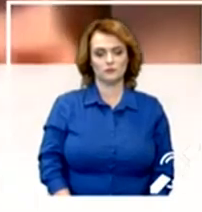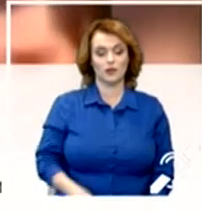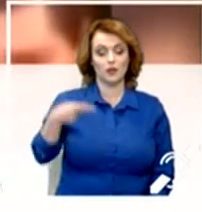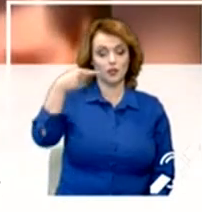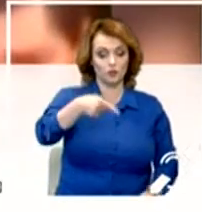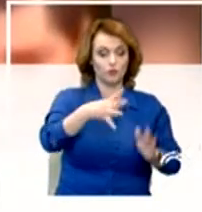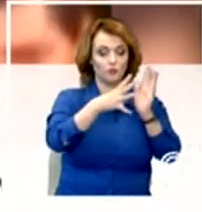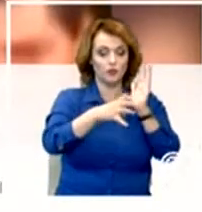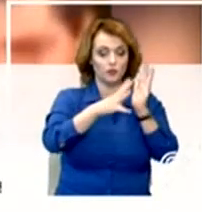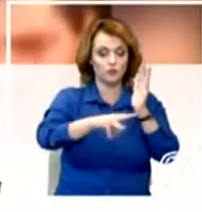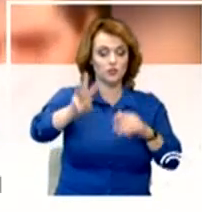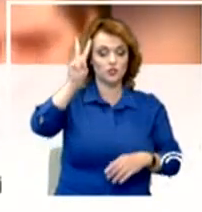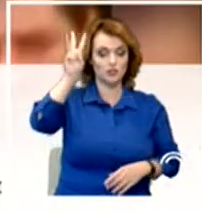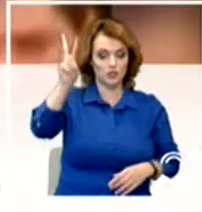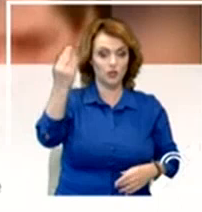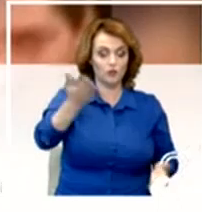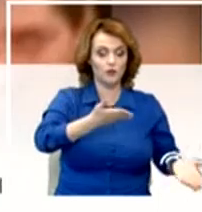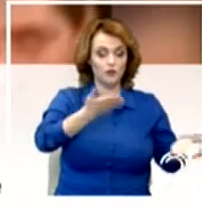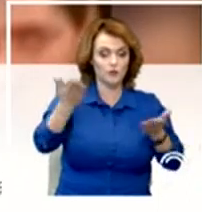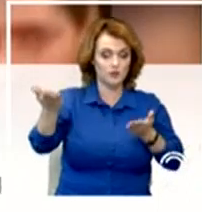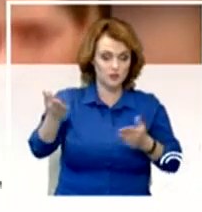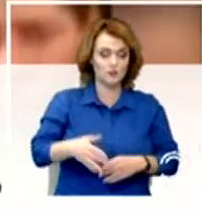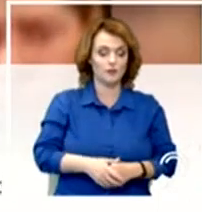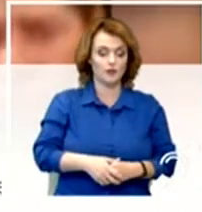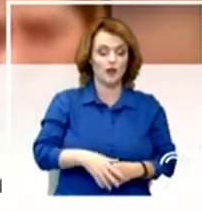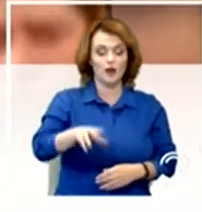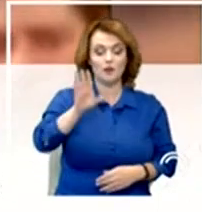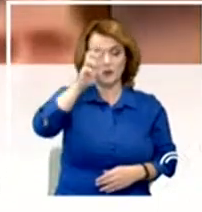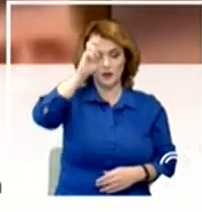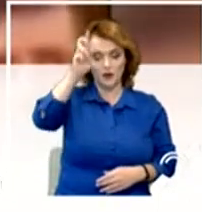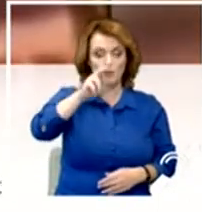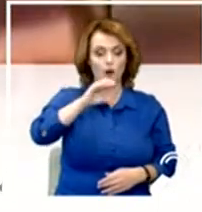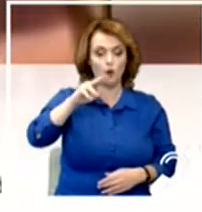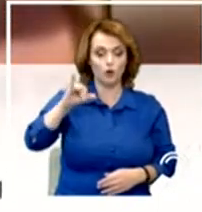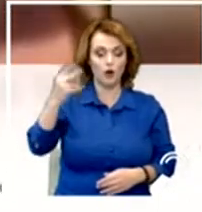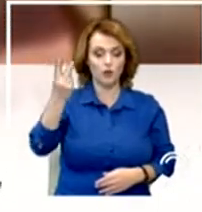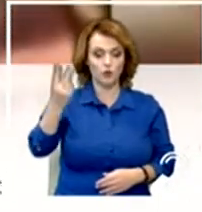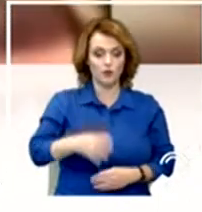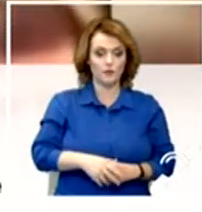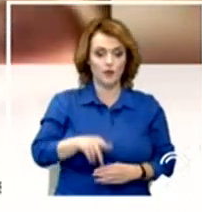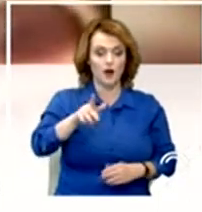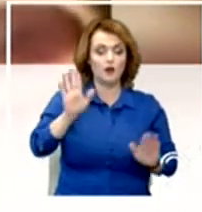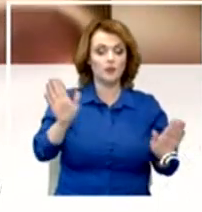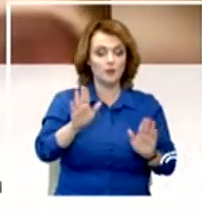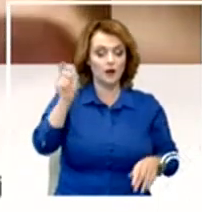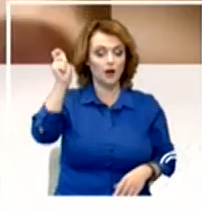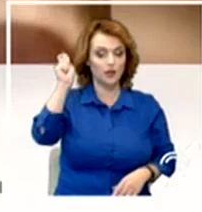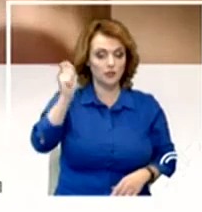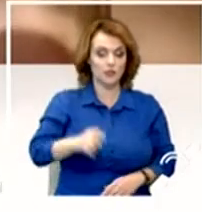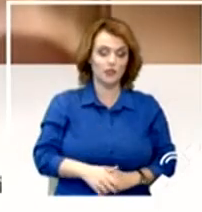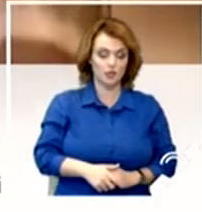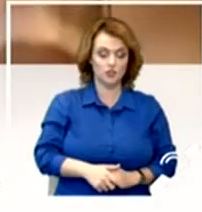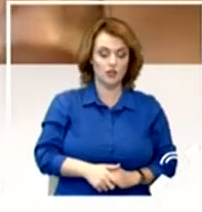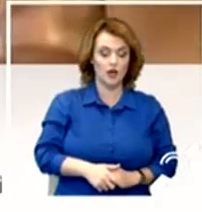În 1993, la invitația Papei Ioan Paul al II-lea, soprana a cântat colinde românești la primul concert de Crăciun